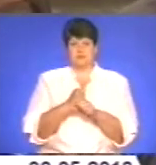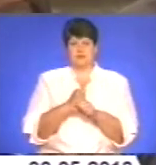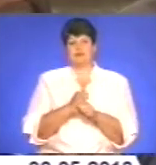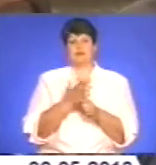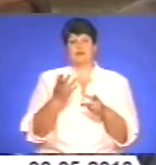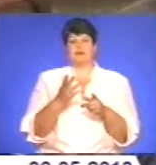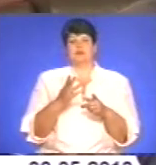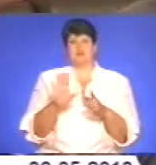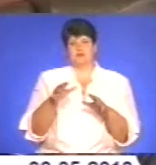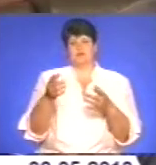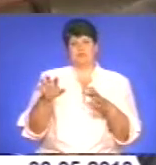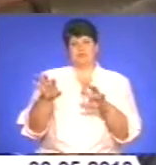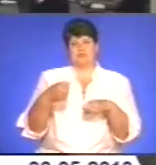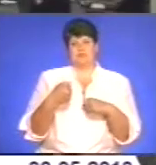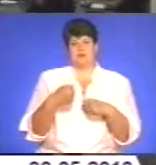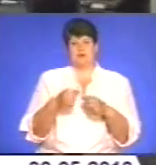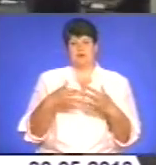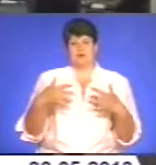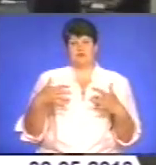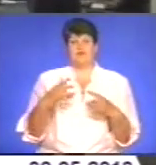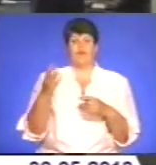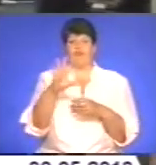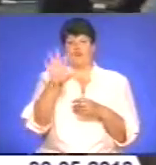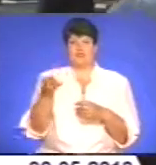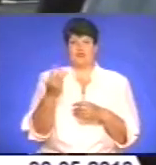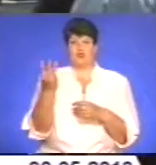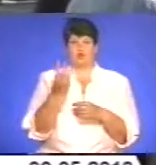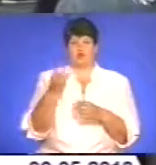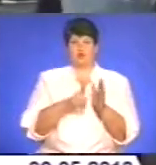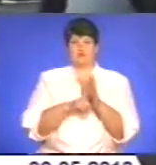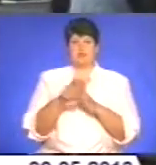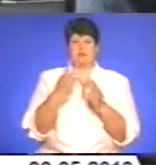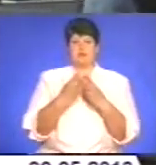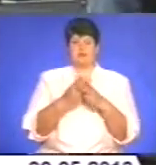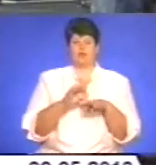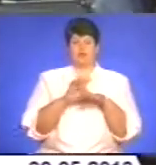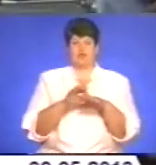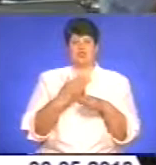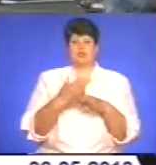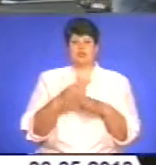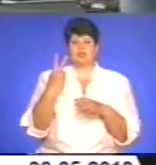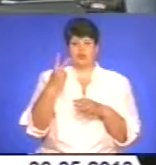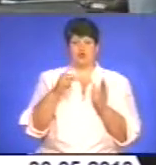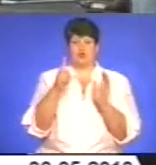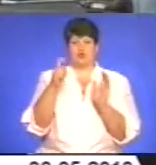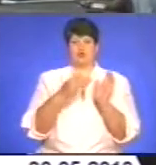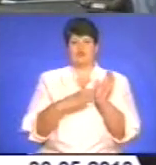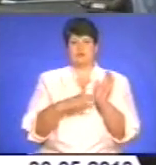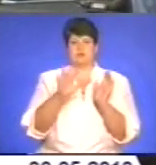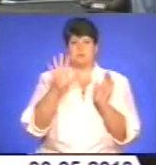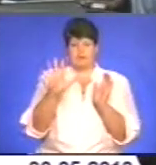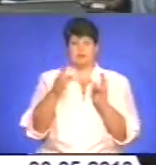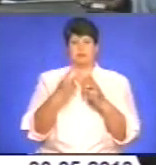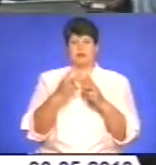викрадені речі були вилучені в даних осіб. Проти усіх трьох підозрюваних розпочато кримінальне провадження за частиною 2 статті 185 Кримінального